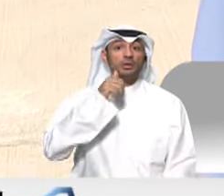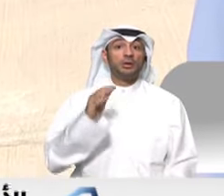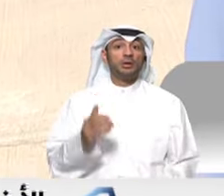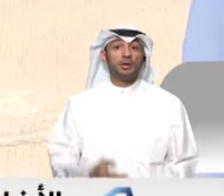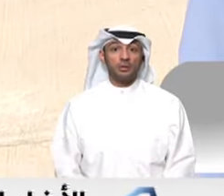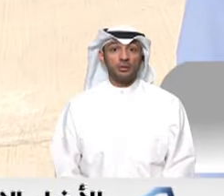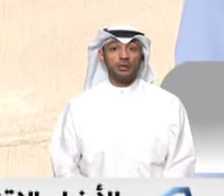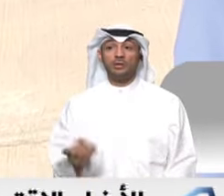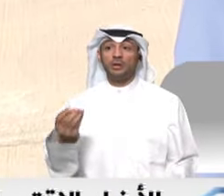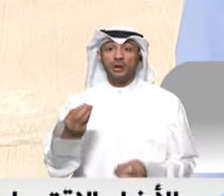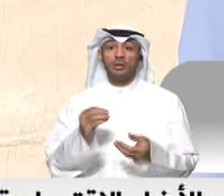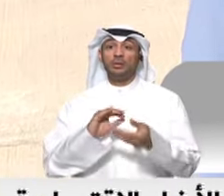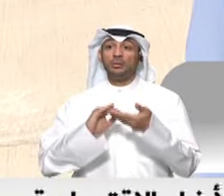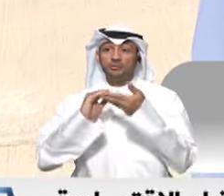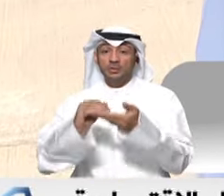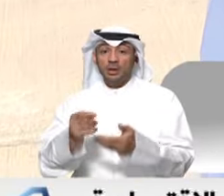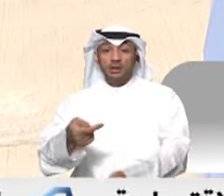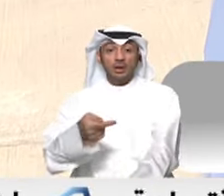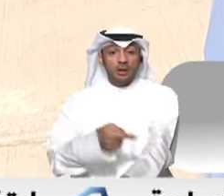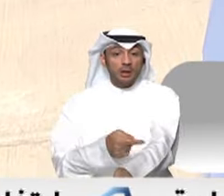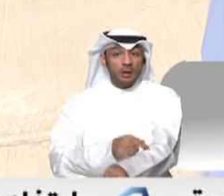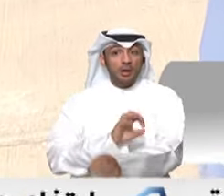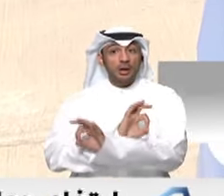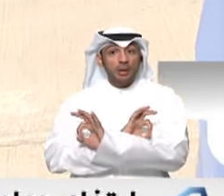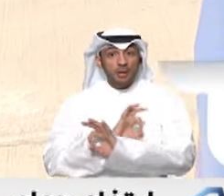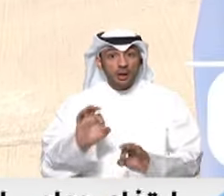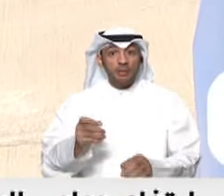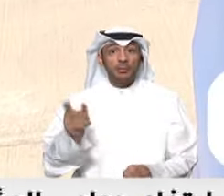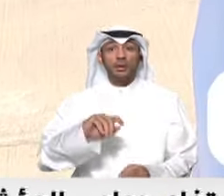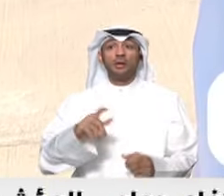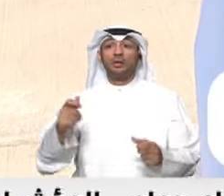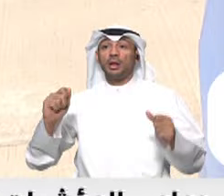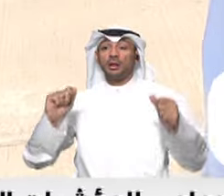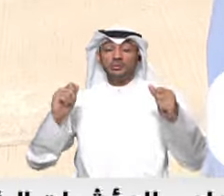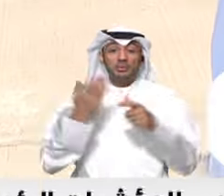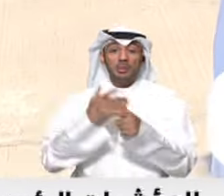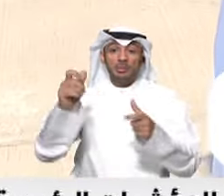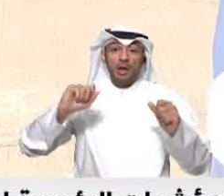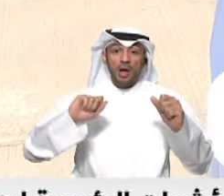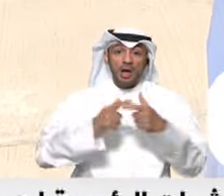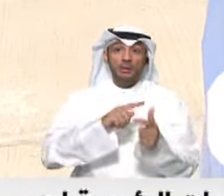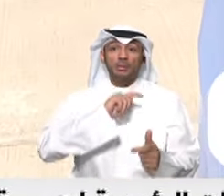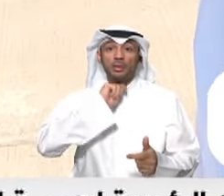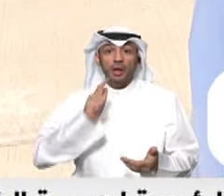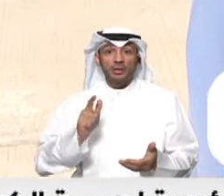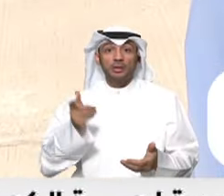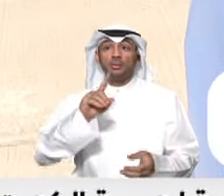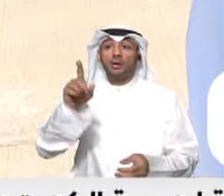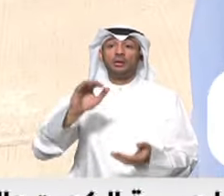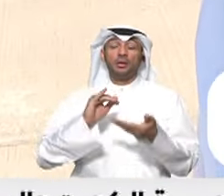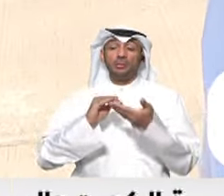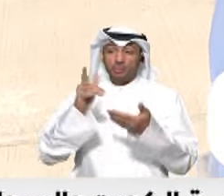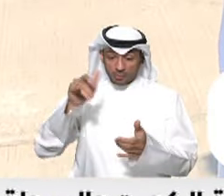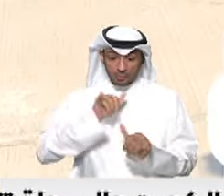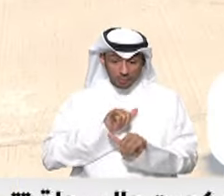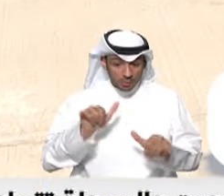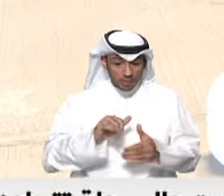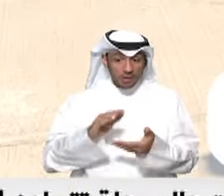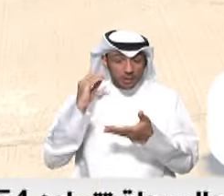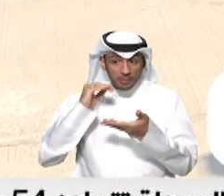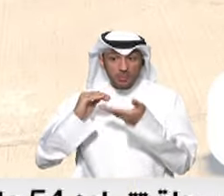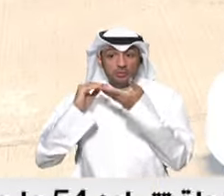الفيضانات والسيول الموجودة هناك، بالإضافة إلى النزاع الموجود وحاجتهم إلى الكثير من المواد